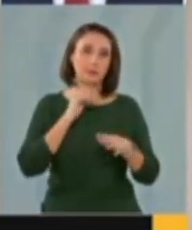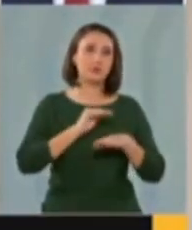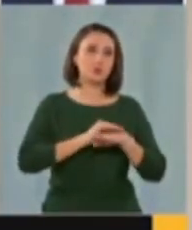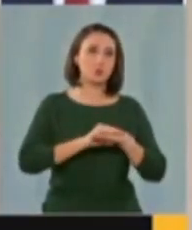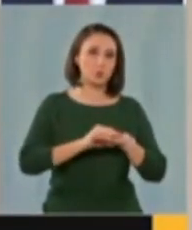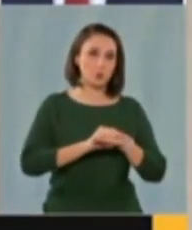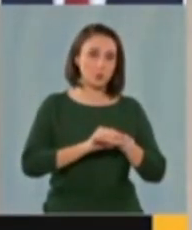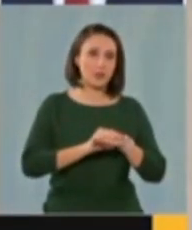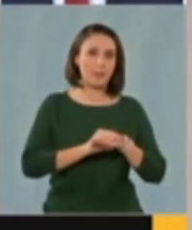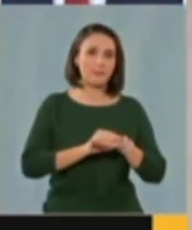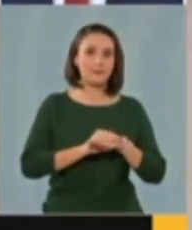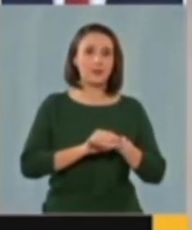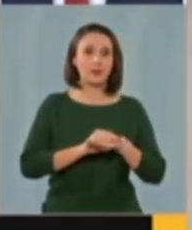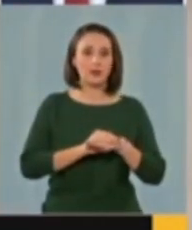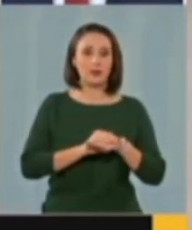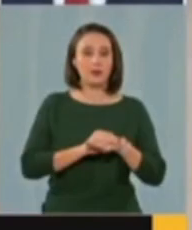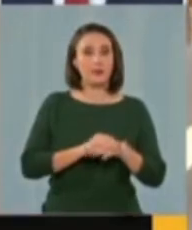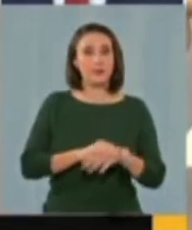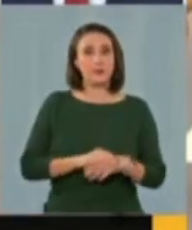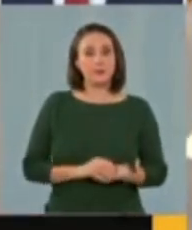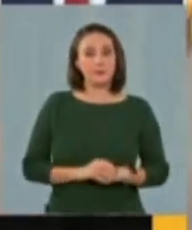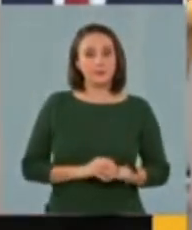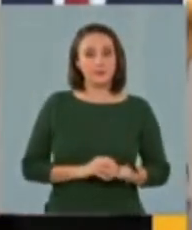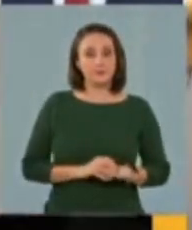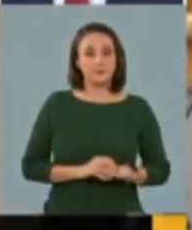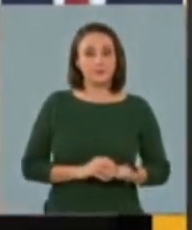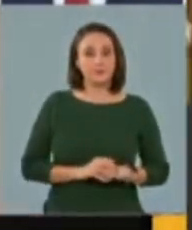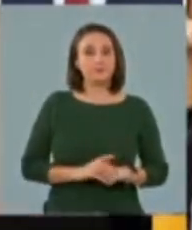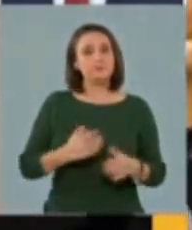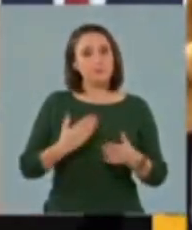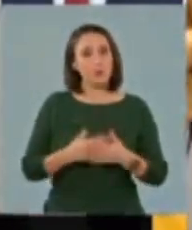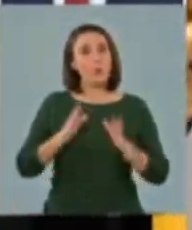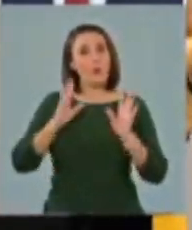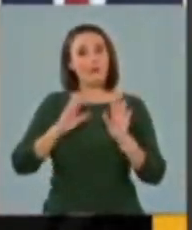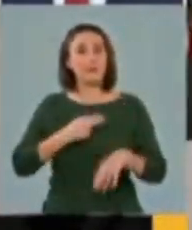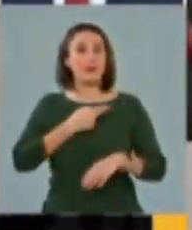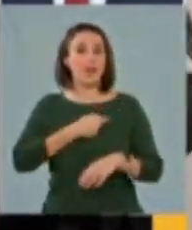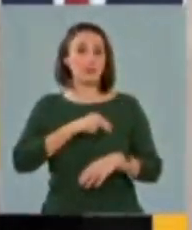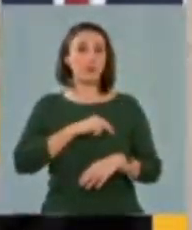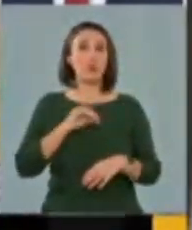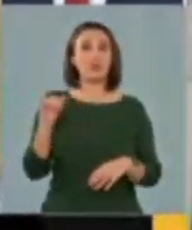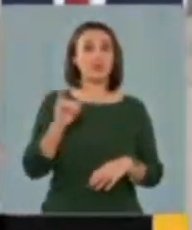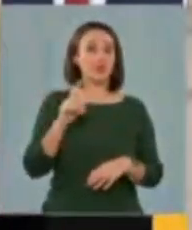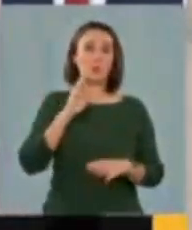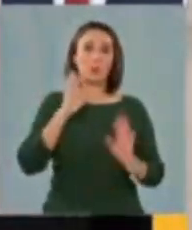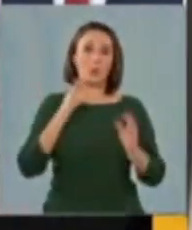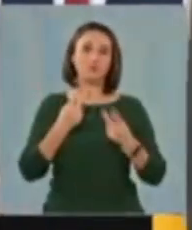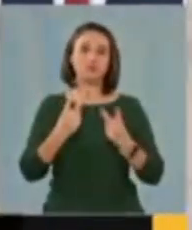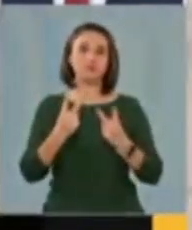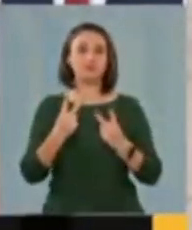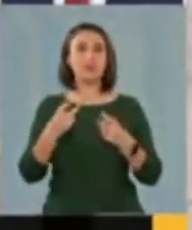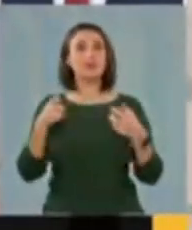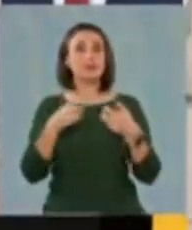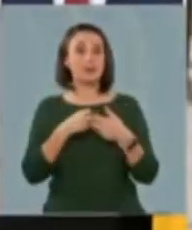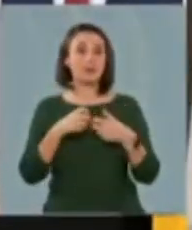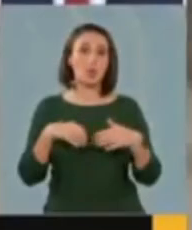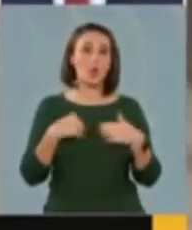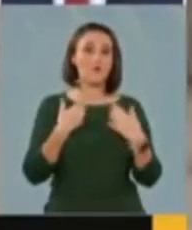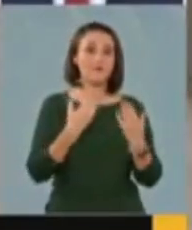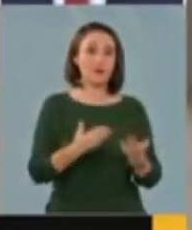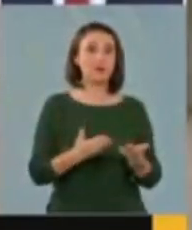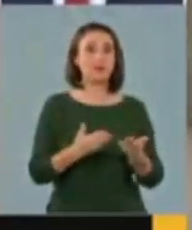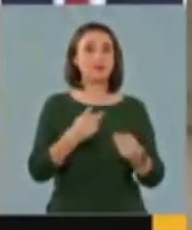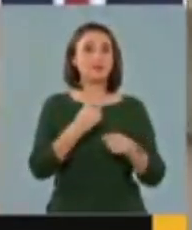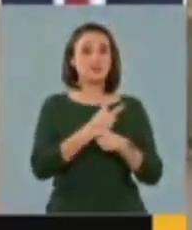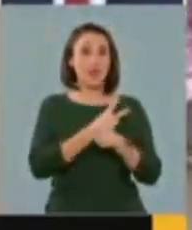scuze, apreciind totodată responsabilitatea celor care, neavând la dispoziție teste puse la dispoziție de